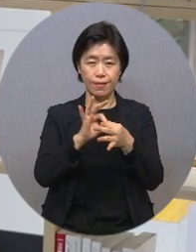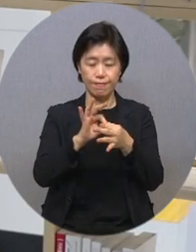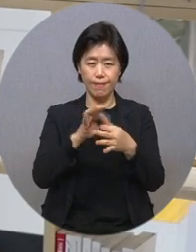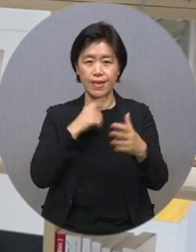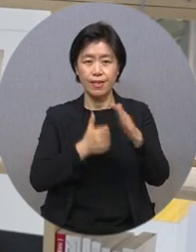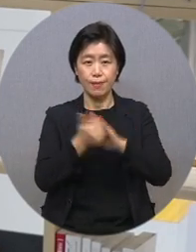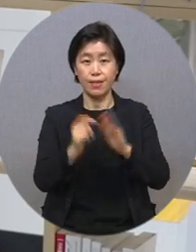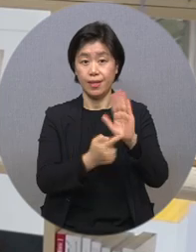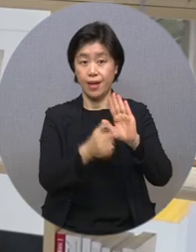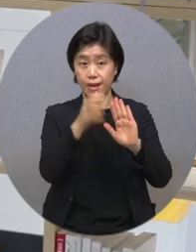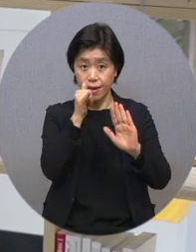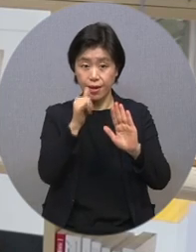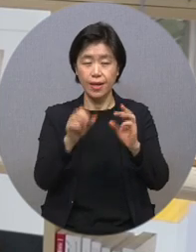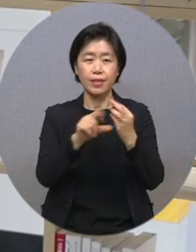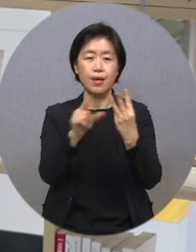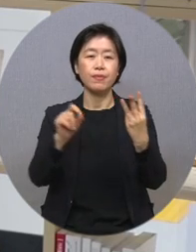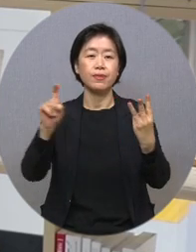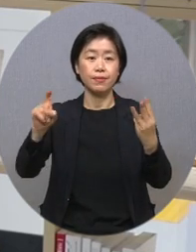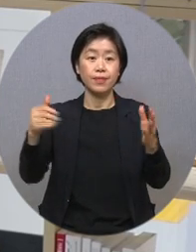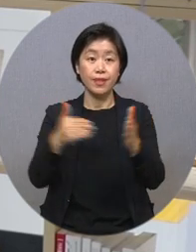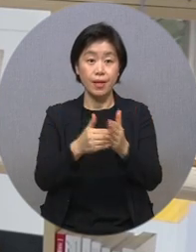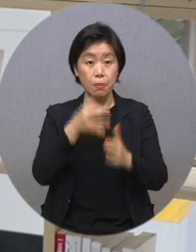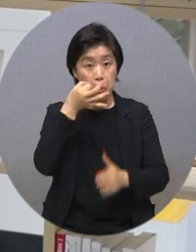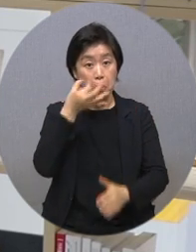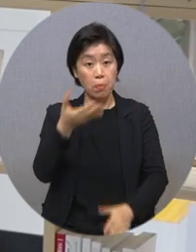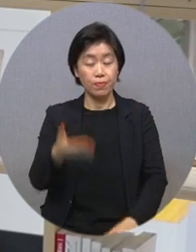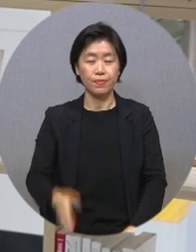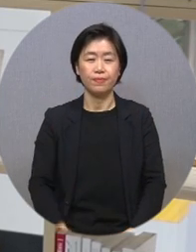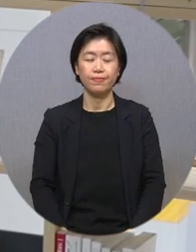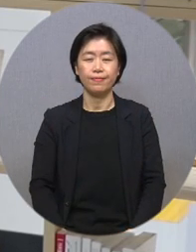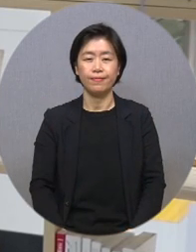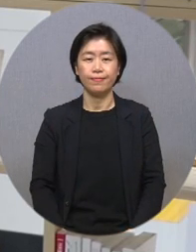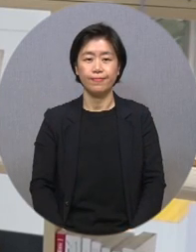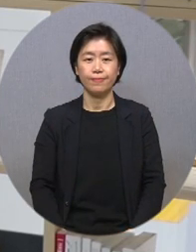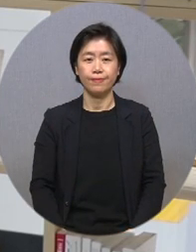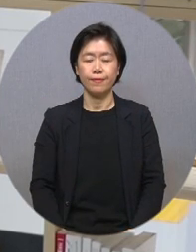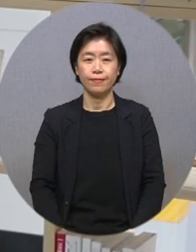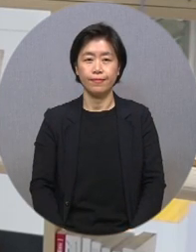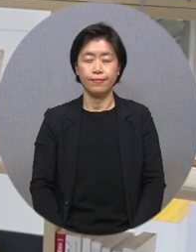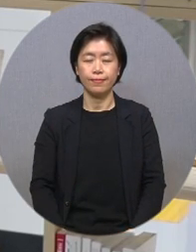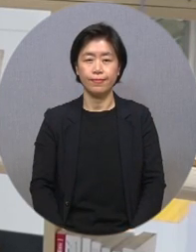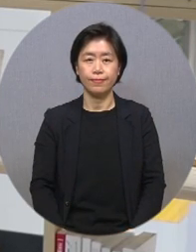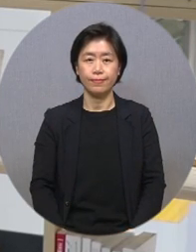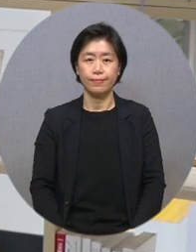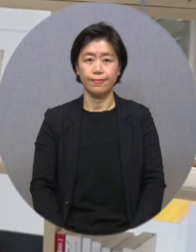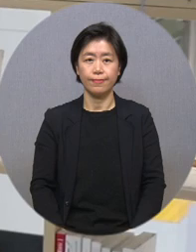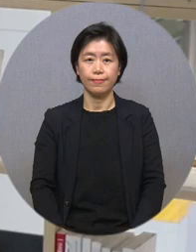10일까지 순천 갤러리 연양에서 이어집니다. 복지TV 뉴스 이소영입니다.